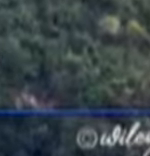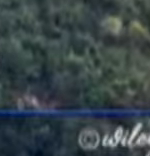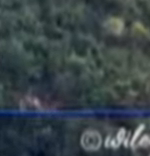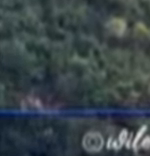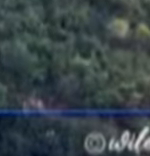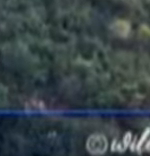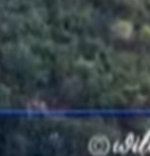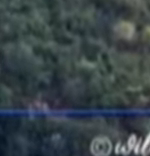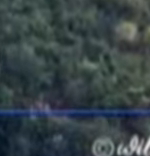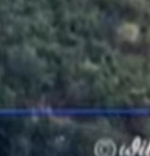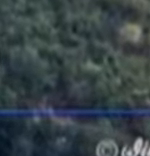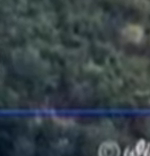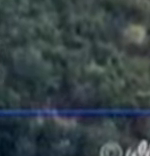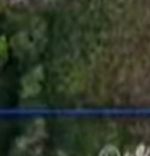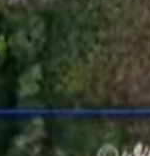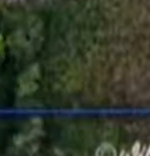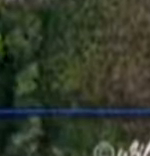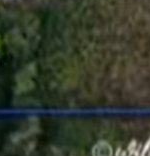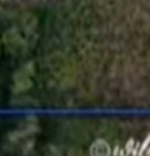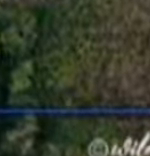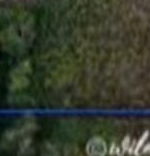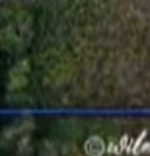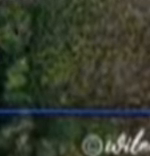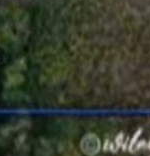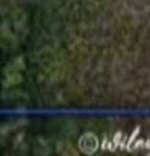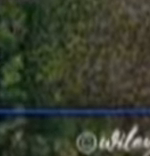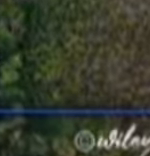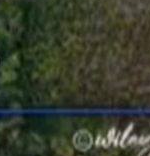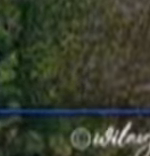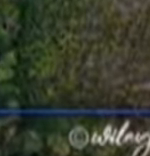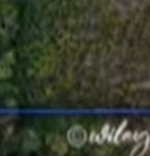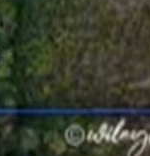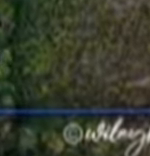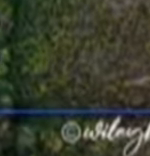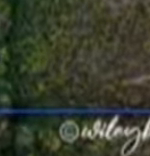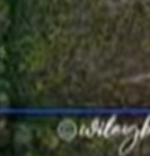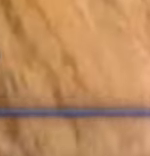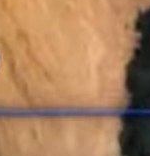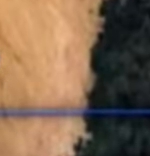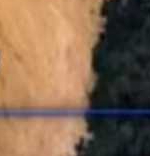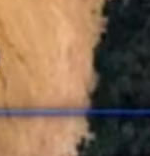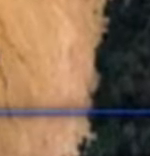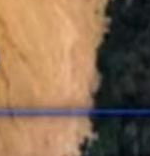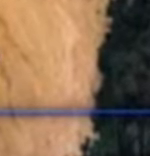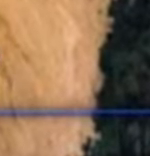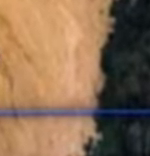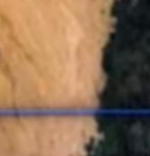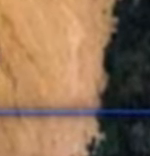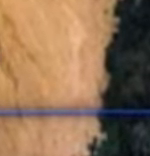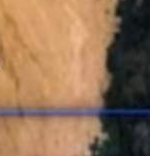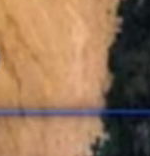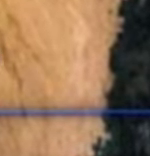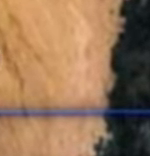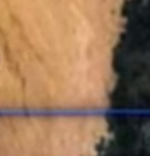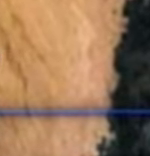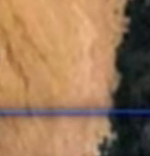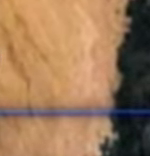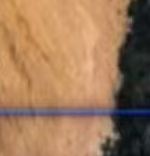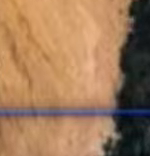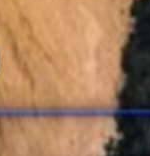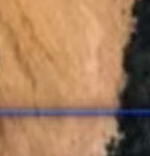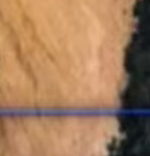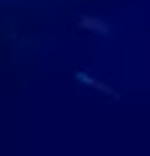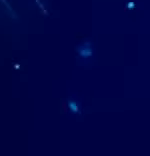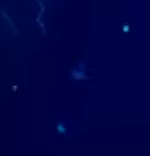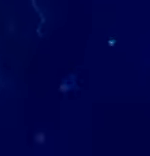Mula sa resort sa Chocolate Hills, ngayon naman, tinatayo umanong bagong kapitolo sa Cebu, inulan ng batikos matapos kalbuhin at patagin ang bundok.